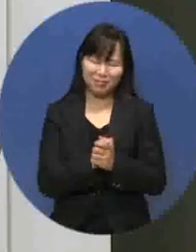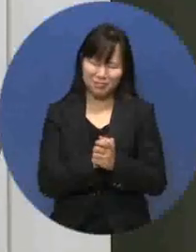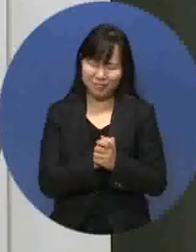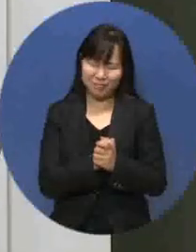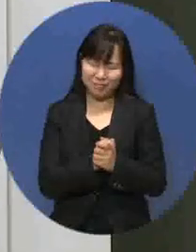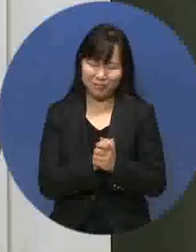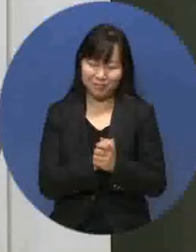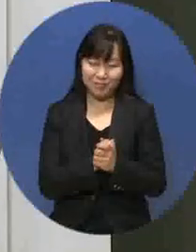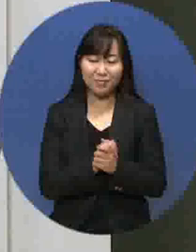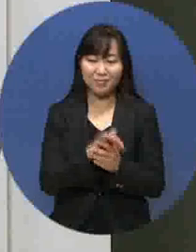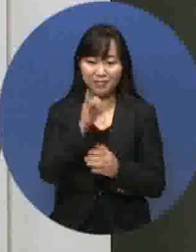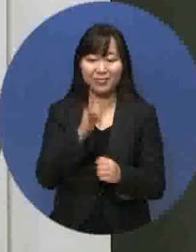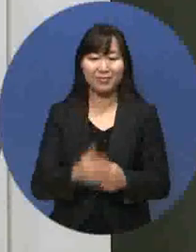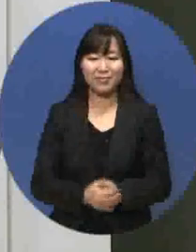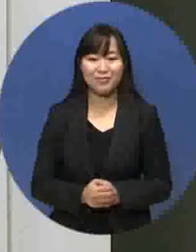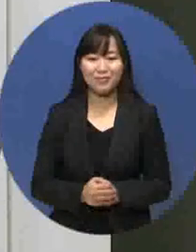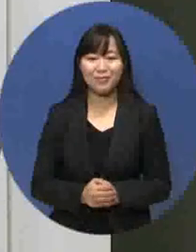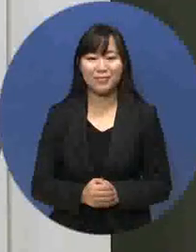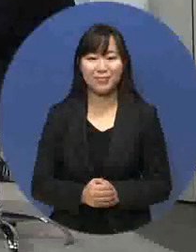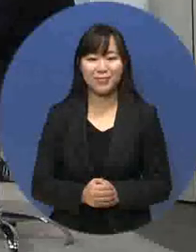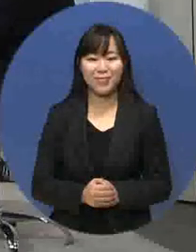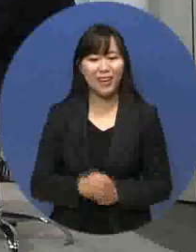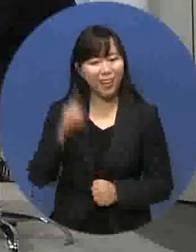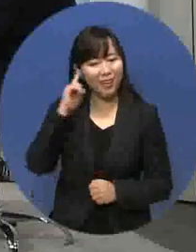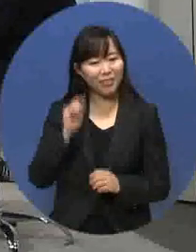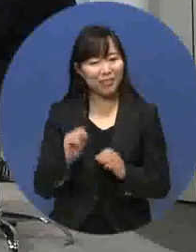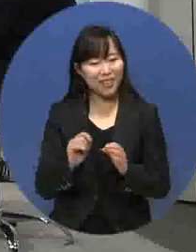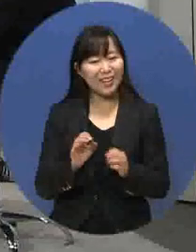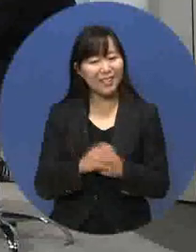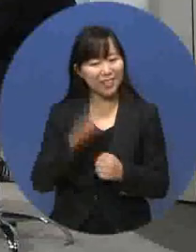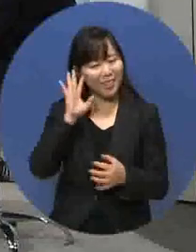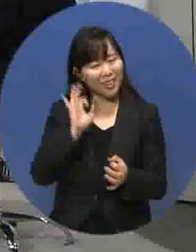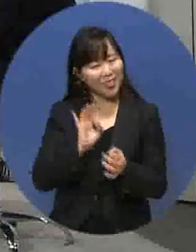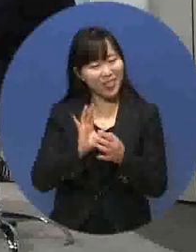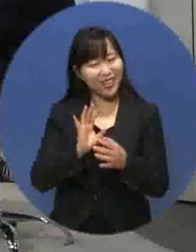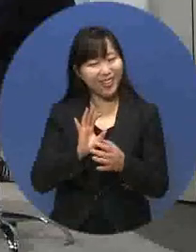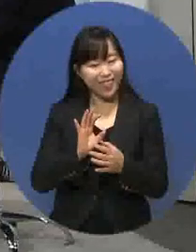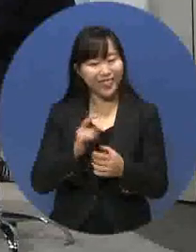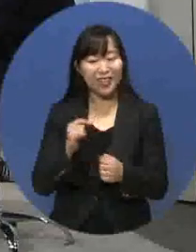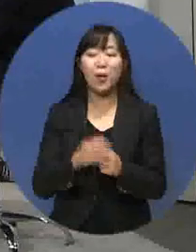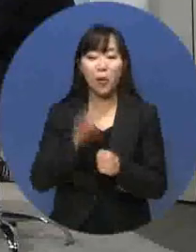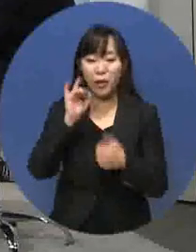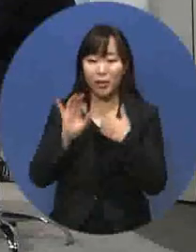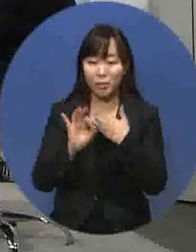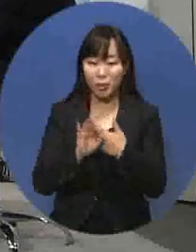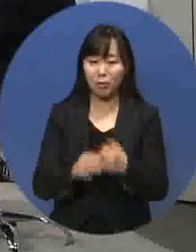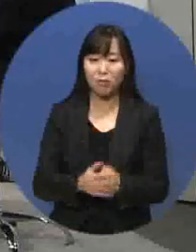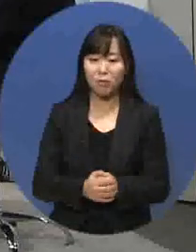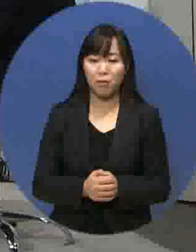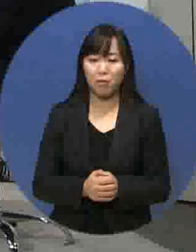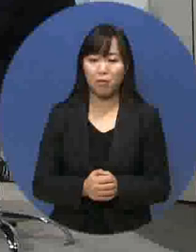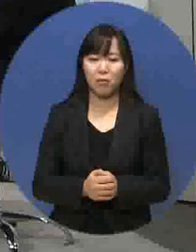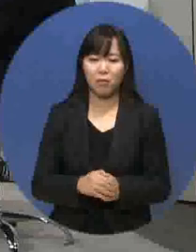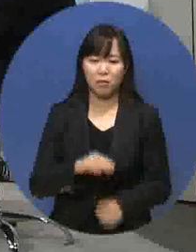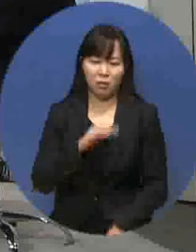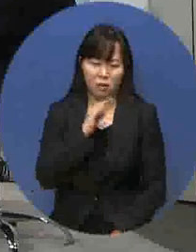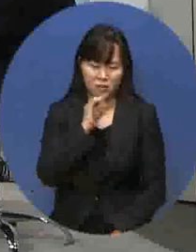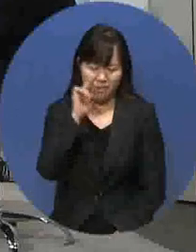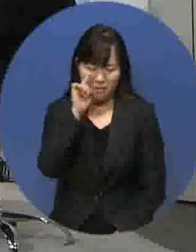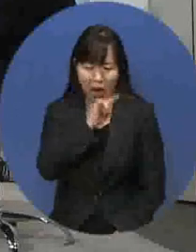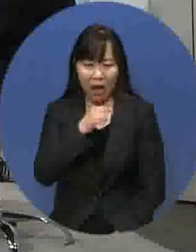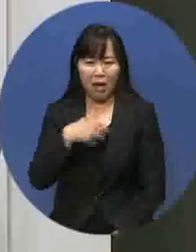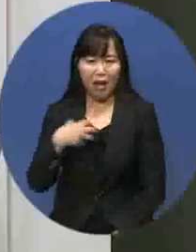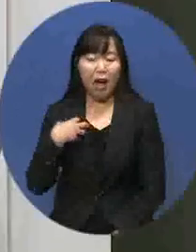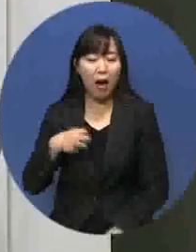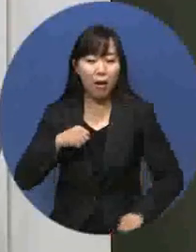가. 의외로. 의외로. 의외로. 왜냐? 왜 의외란 얘기가 나오냐면 그냥